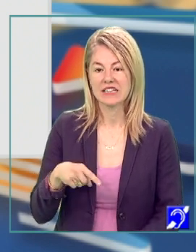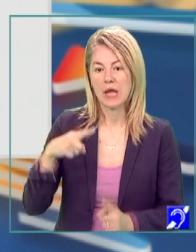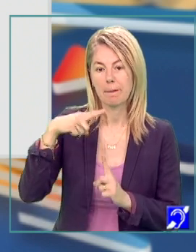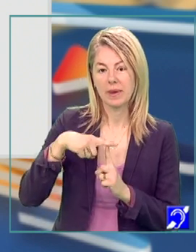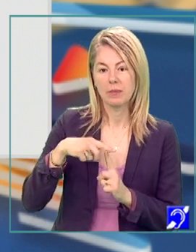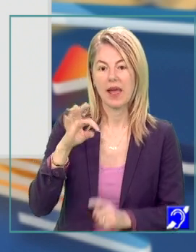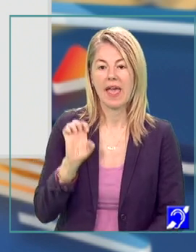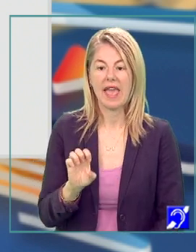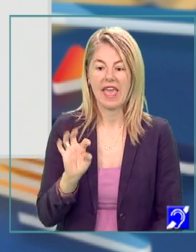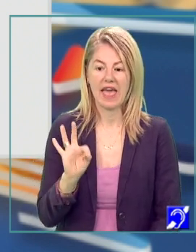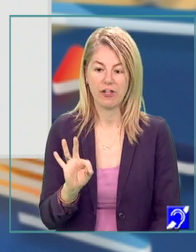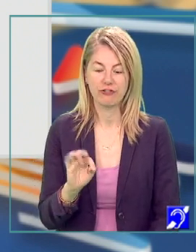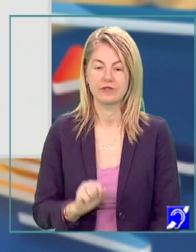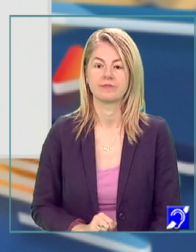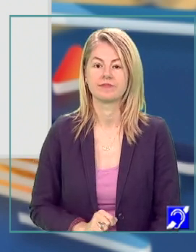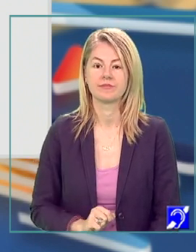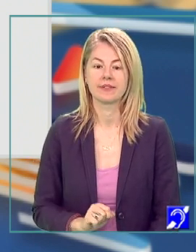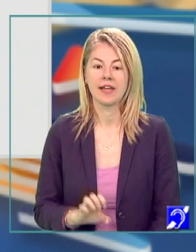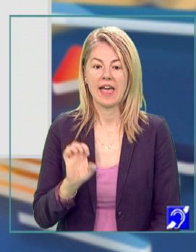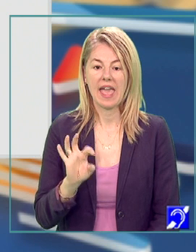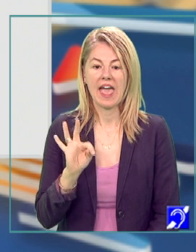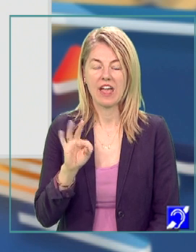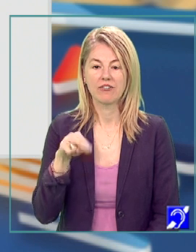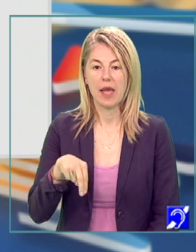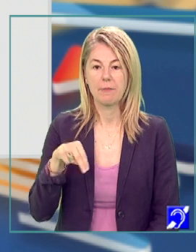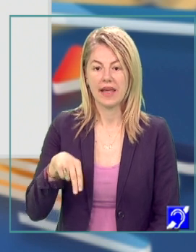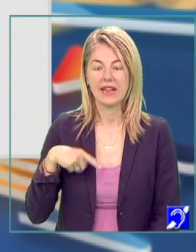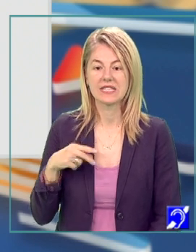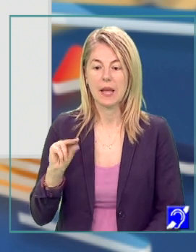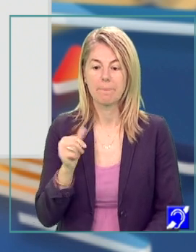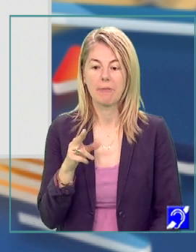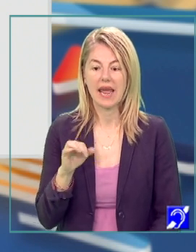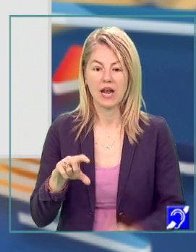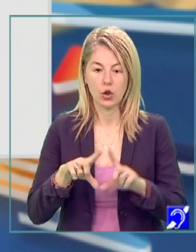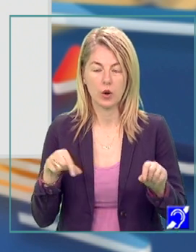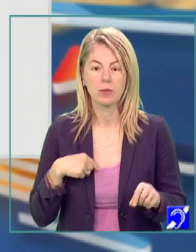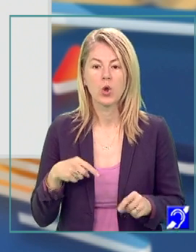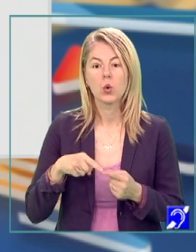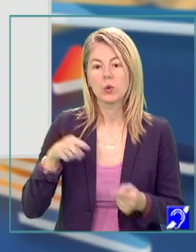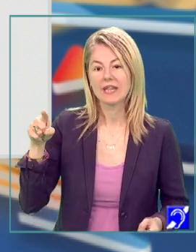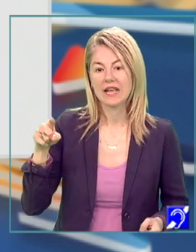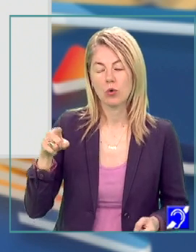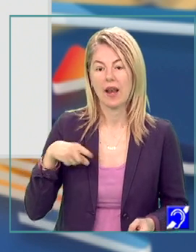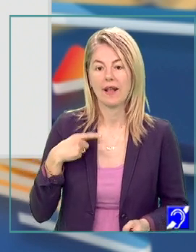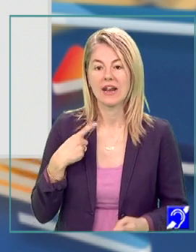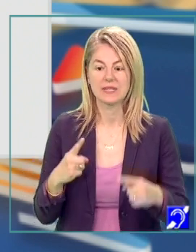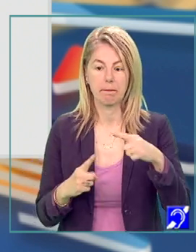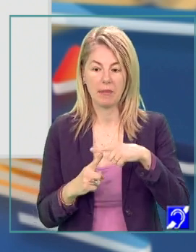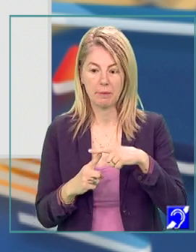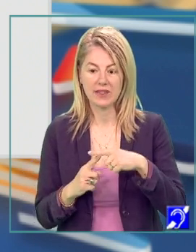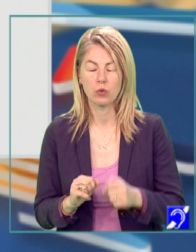pe EF. Deci FNEM este un paralelogram cu diagonale